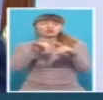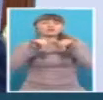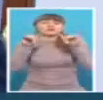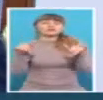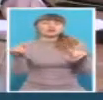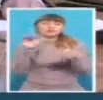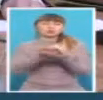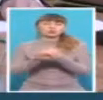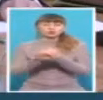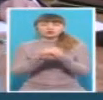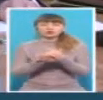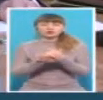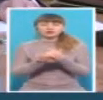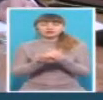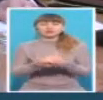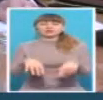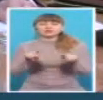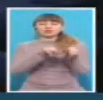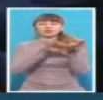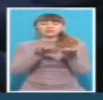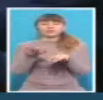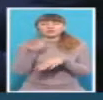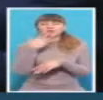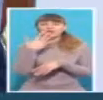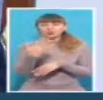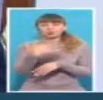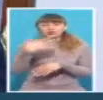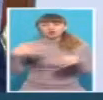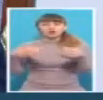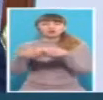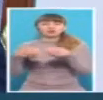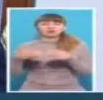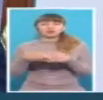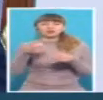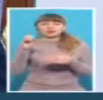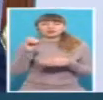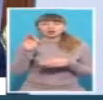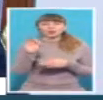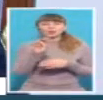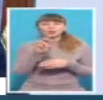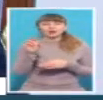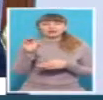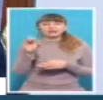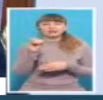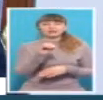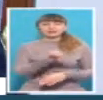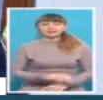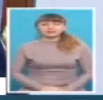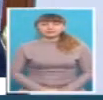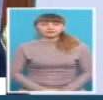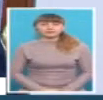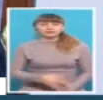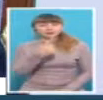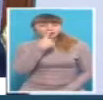ТМД сияқты ұйымдардың маңыздылығын атап өтті. У нас отношения образцовые. Россия и Казахстан. Ресей